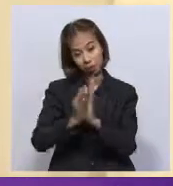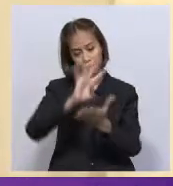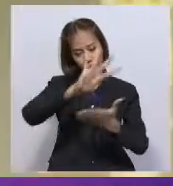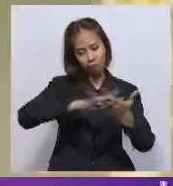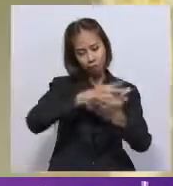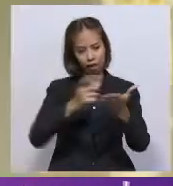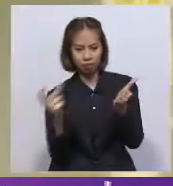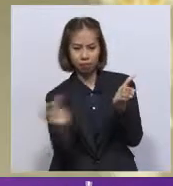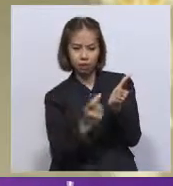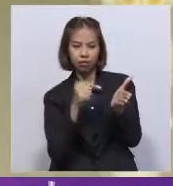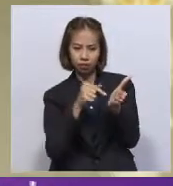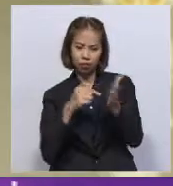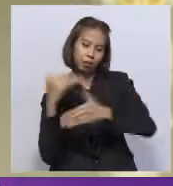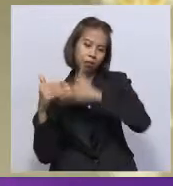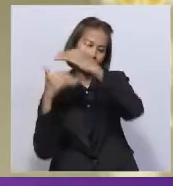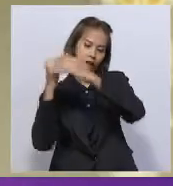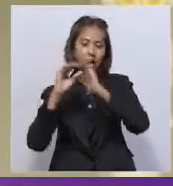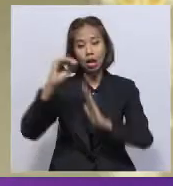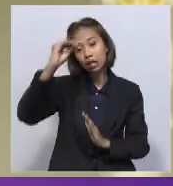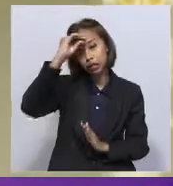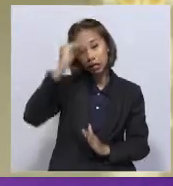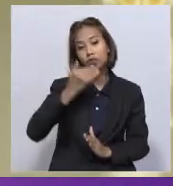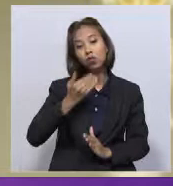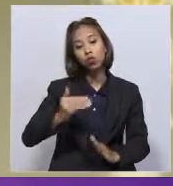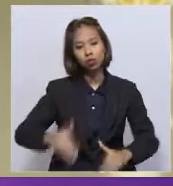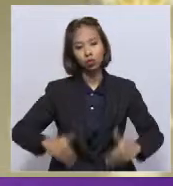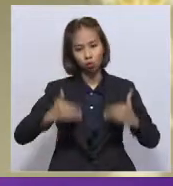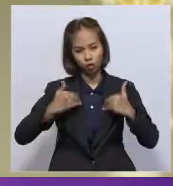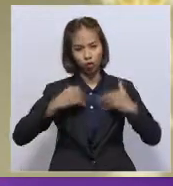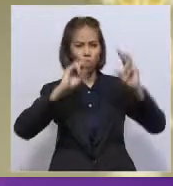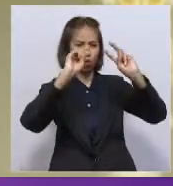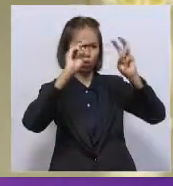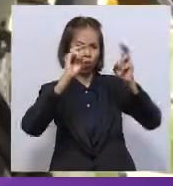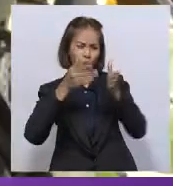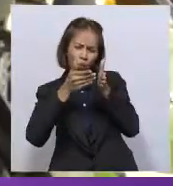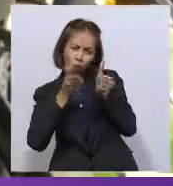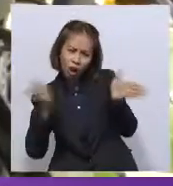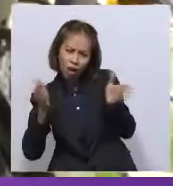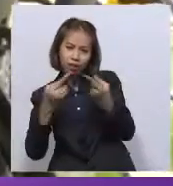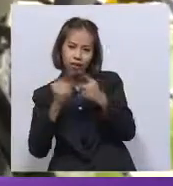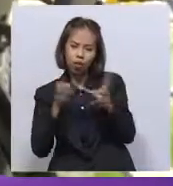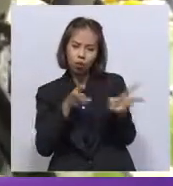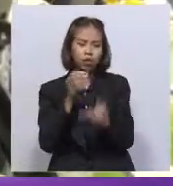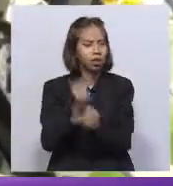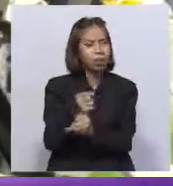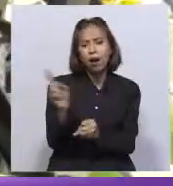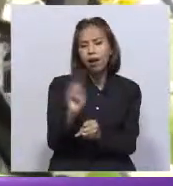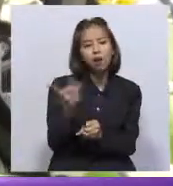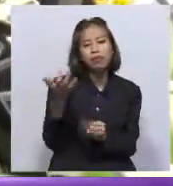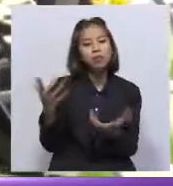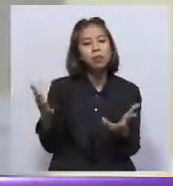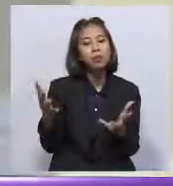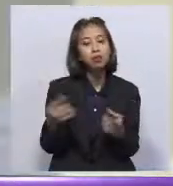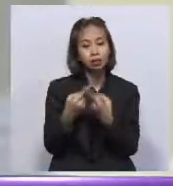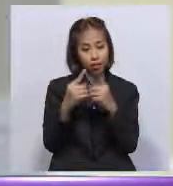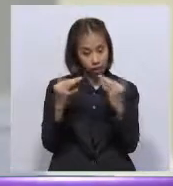ต้องพัฒนาเรื่องของการเรียนรู้ตลอดชีวิตซึ่งเป็นหัวข้อที่กว้างไม่ได้ระบุถึงแนวทางปฏิบัติดังนั้นในแผนแม่บทหรือ